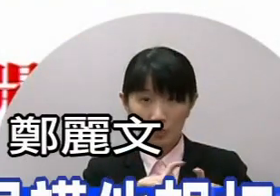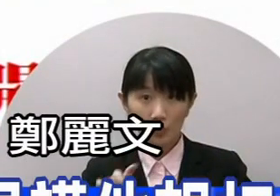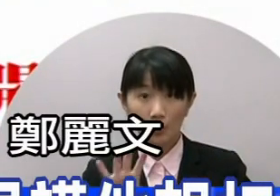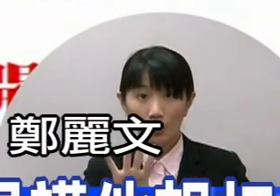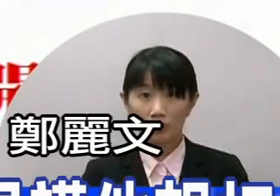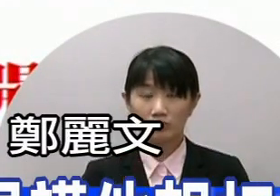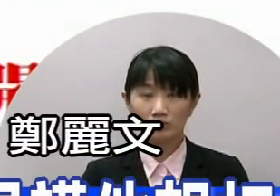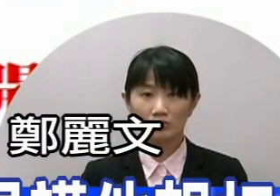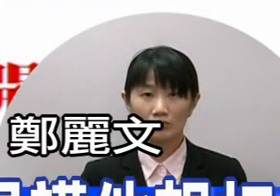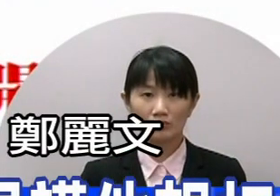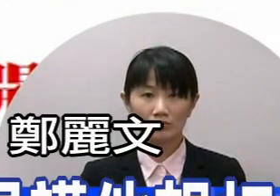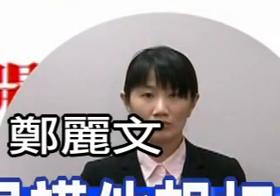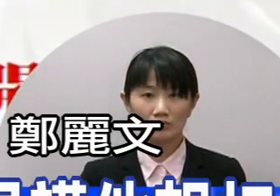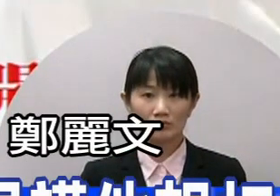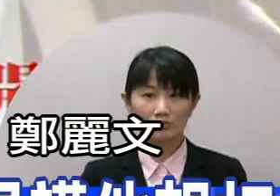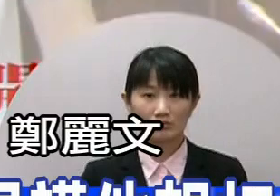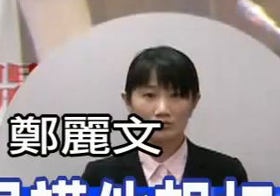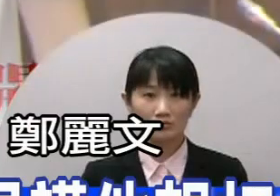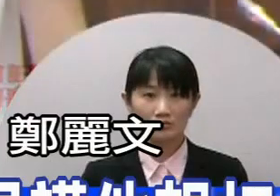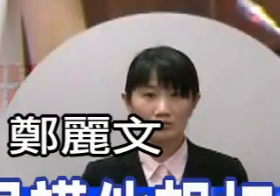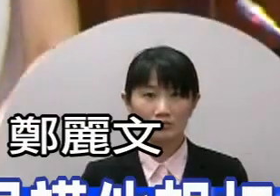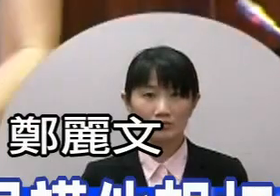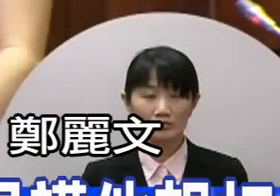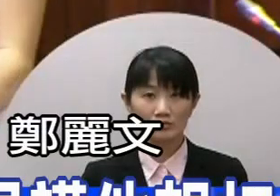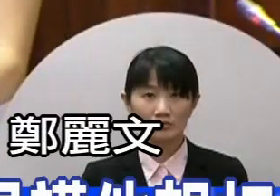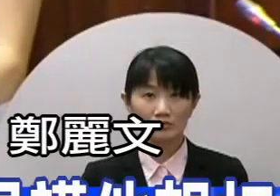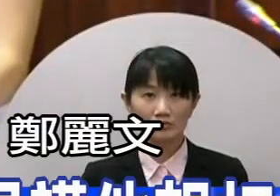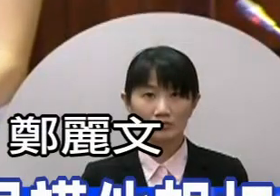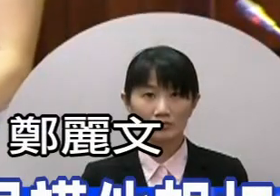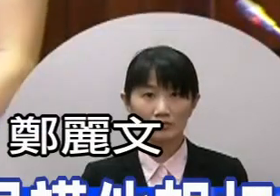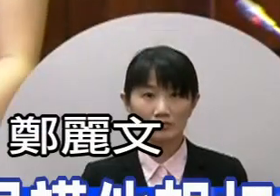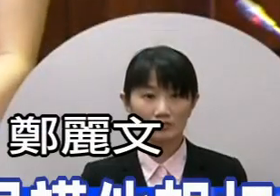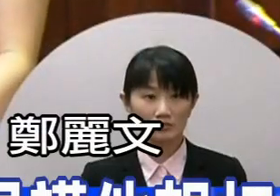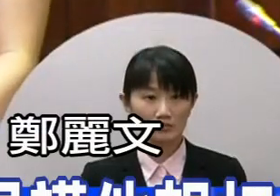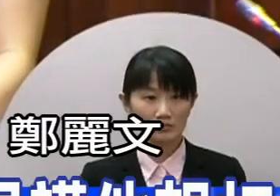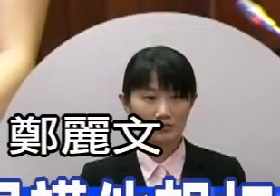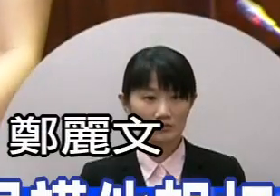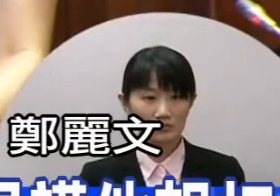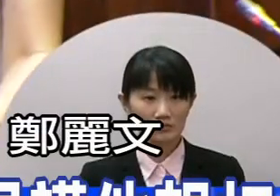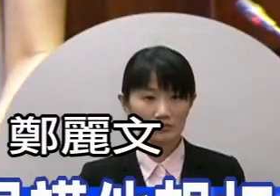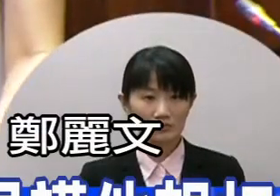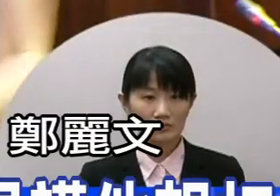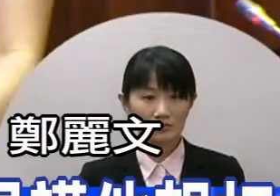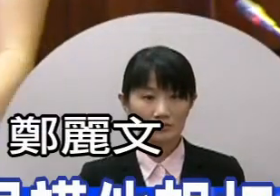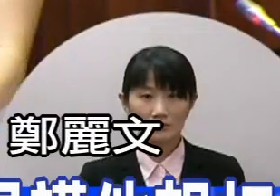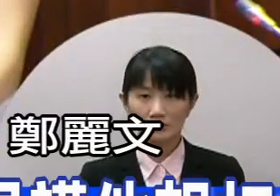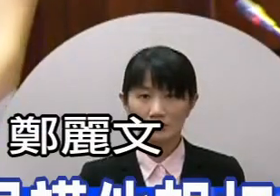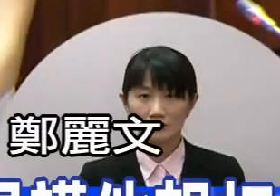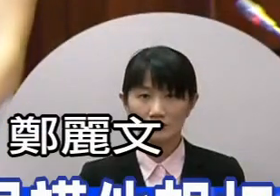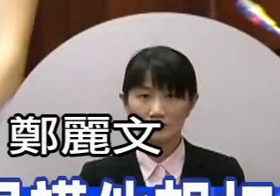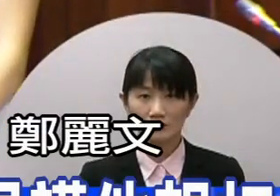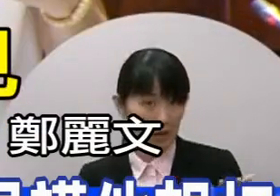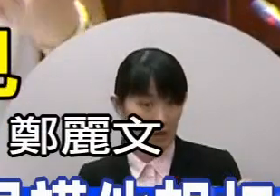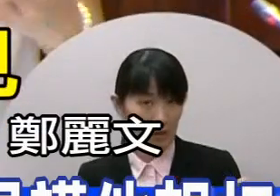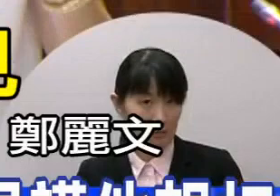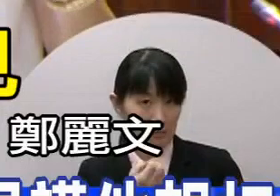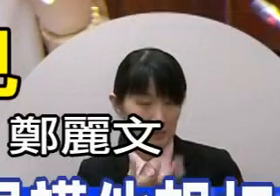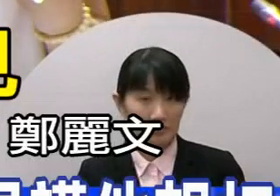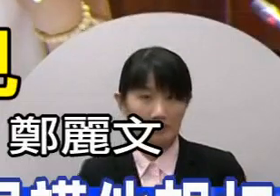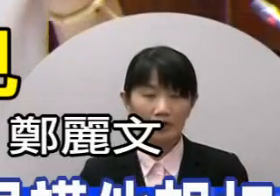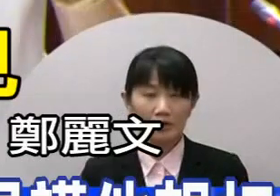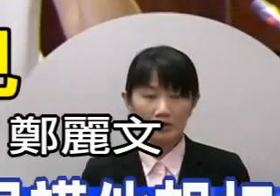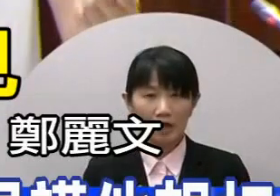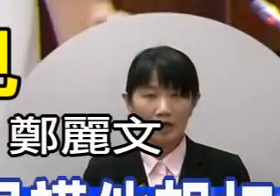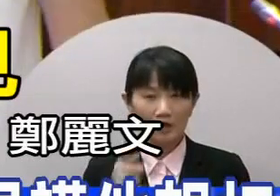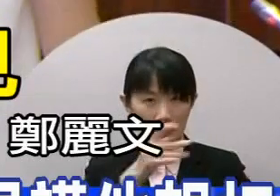回事。就我想，就是说，现在断然讲他一定会成功或一定不成功，我想都言之过早。 他作为一个科